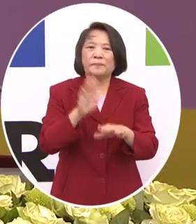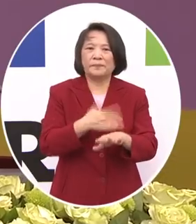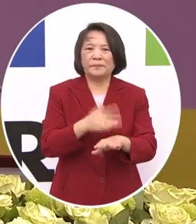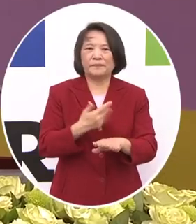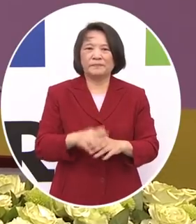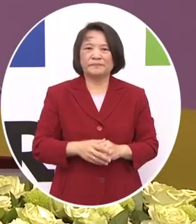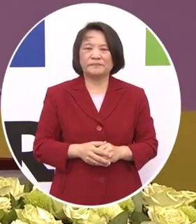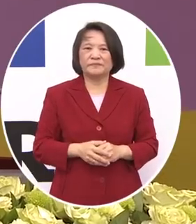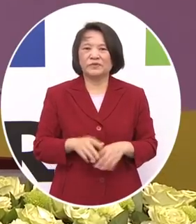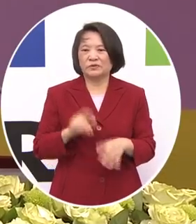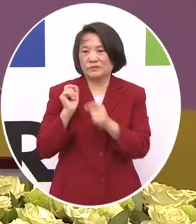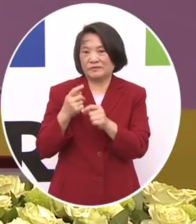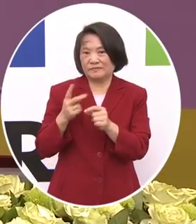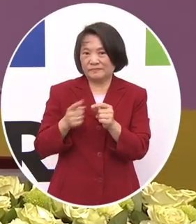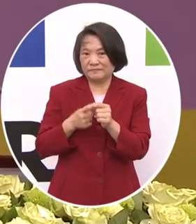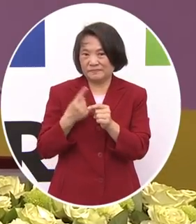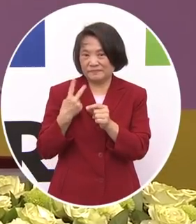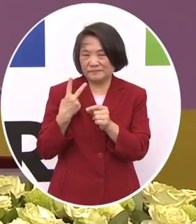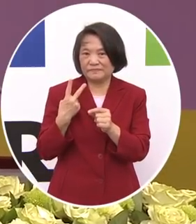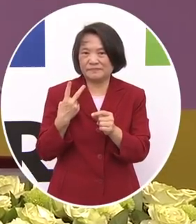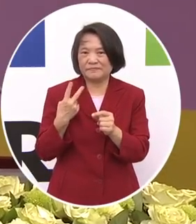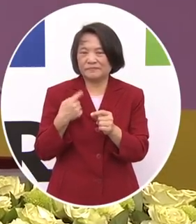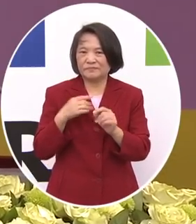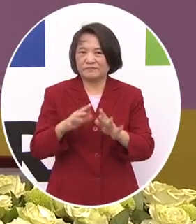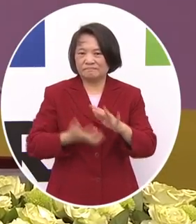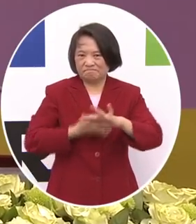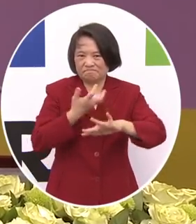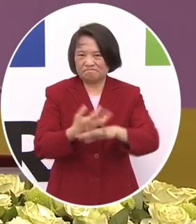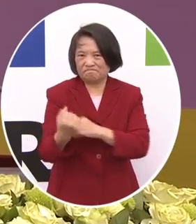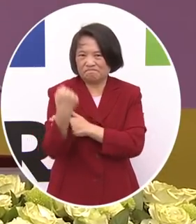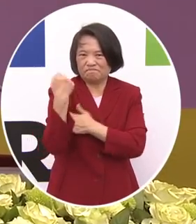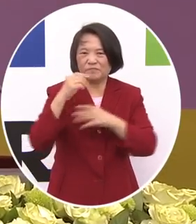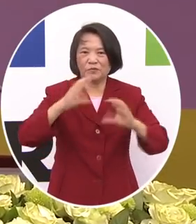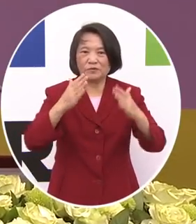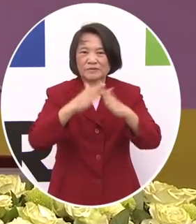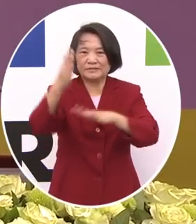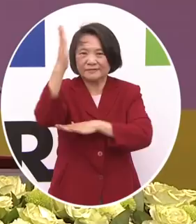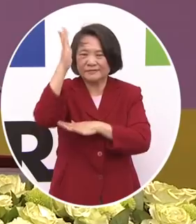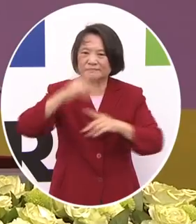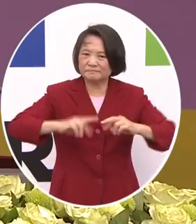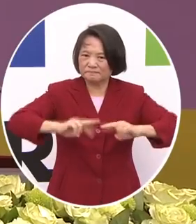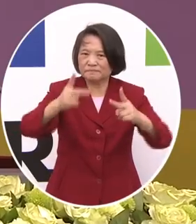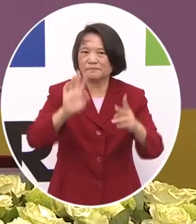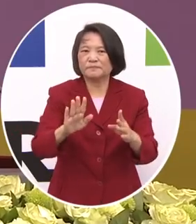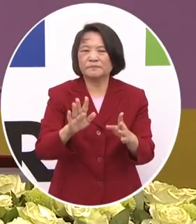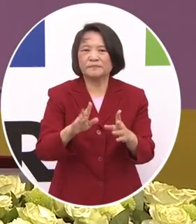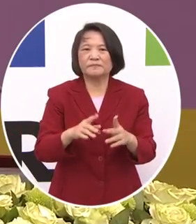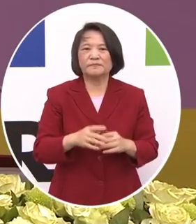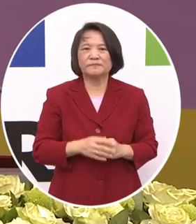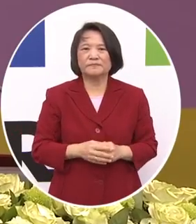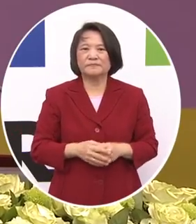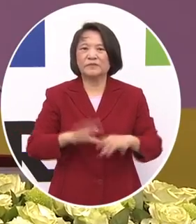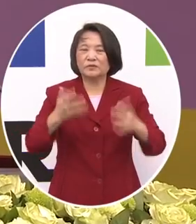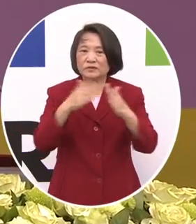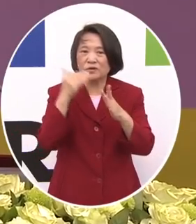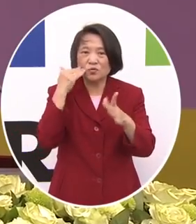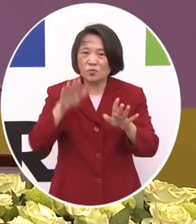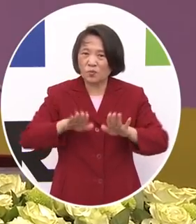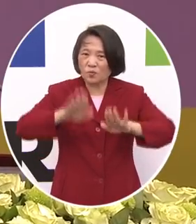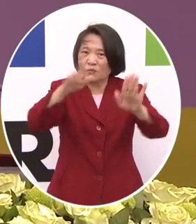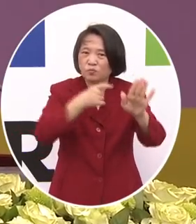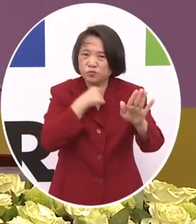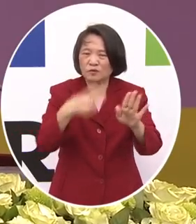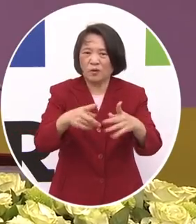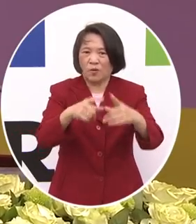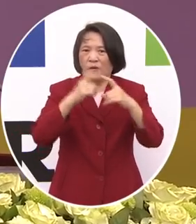所以这两年多以来，我们全力冲刺国政的改革，国家要进步就不能走